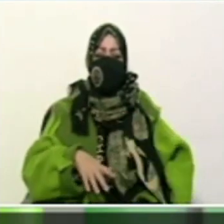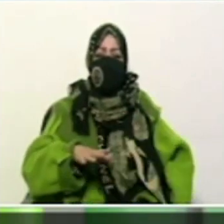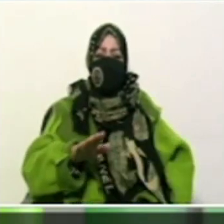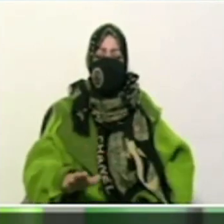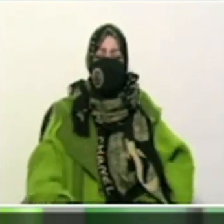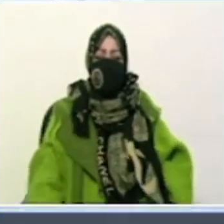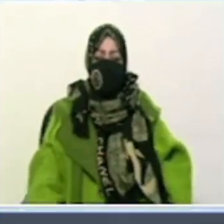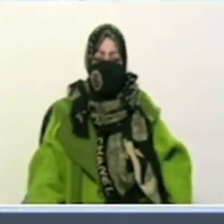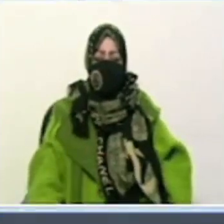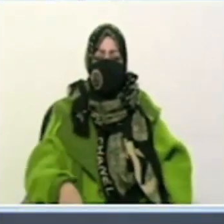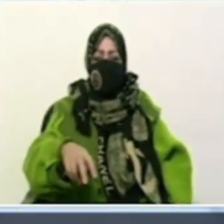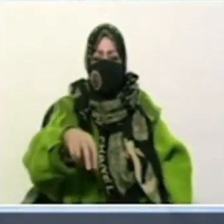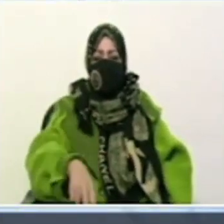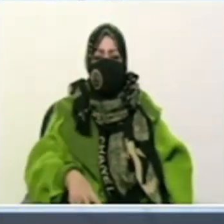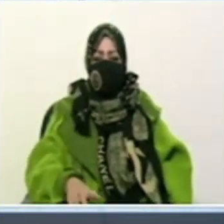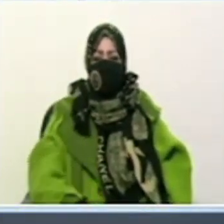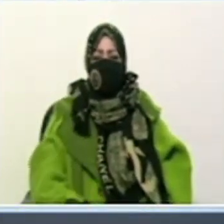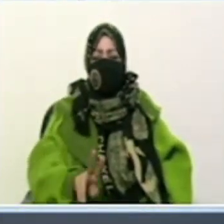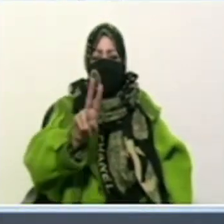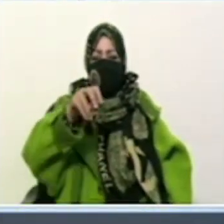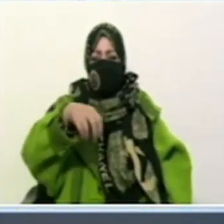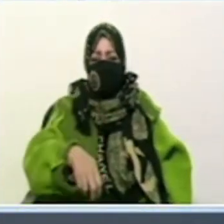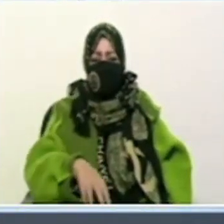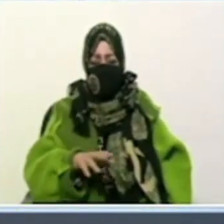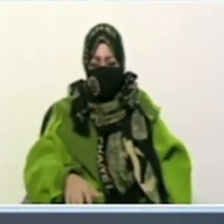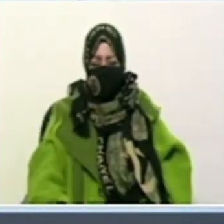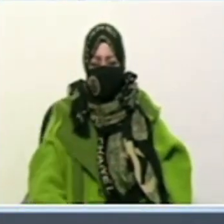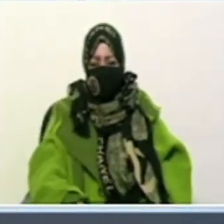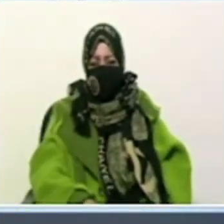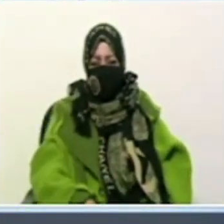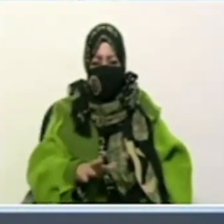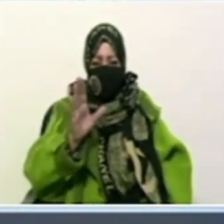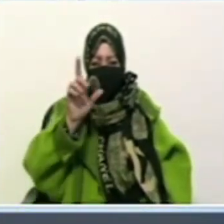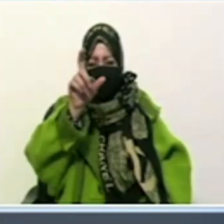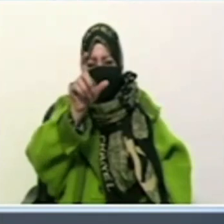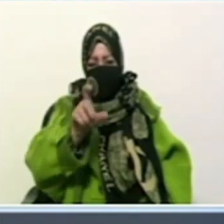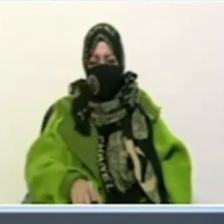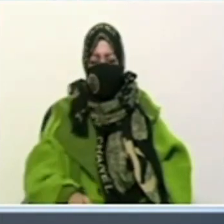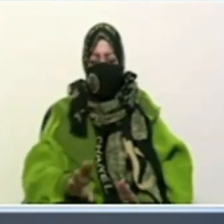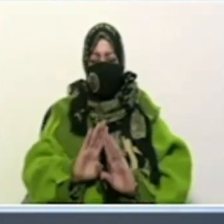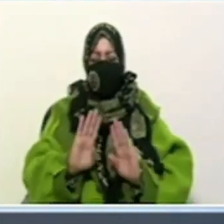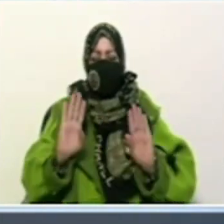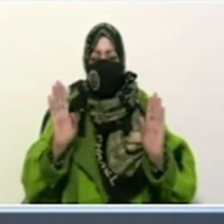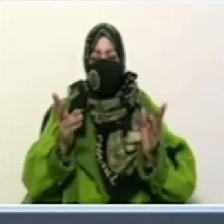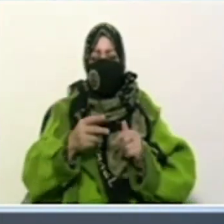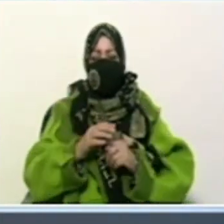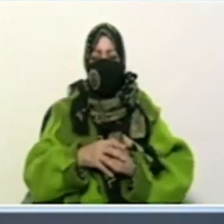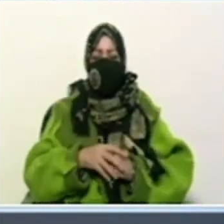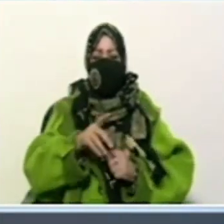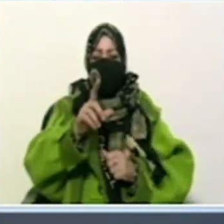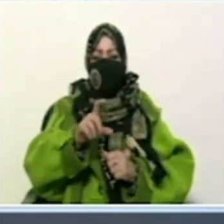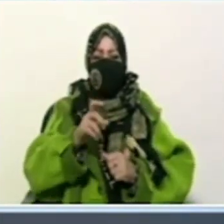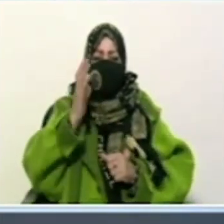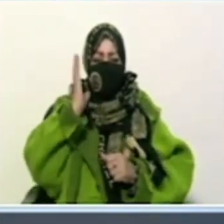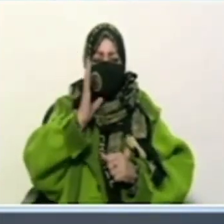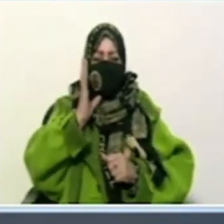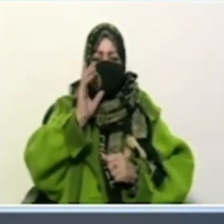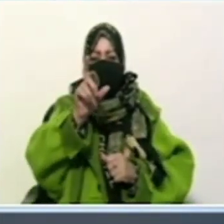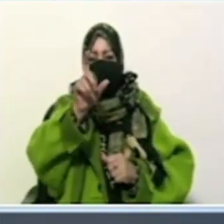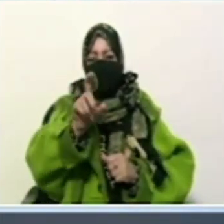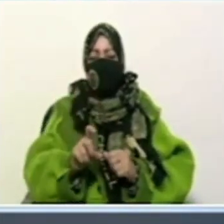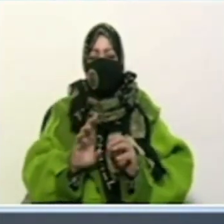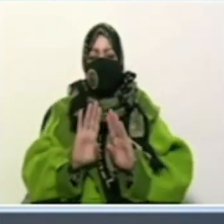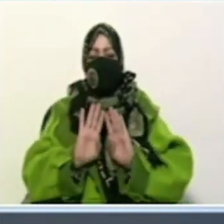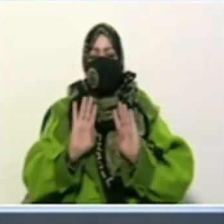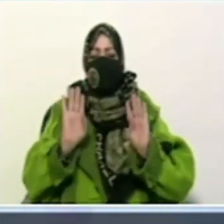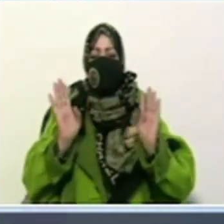يصلي بالمأمومين وهو لا يستطيع الجلوس على وركيه وعلى رجليه، وإنما ينتصب